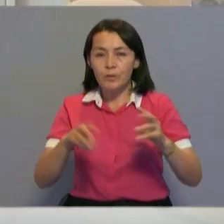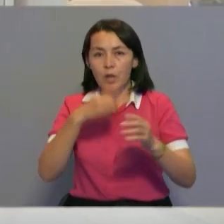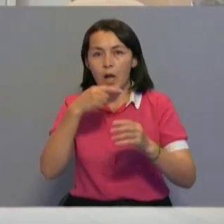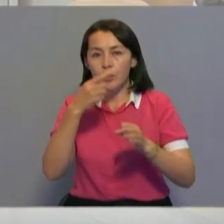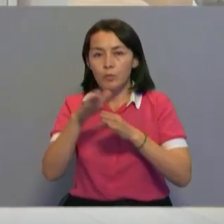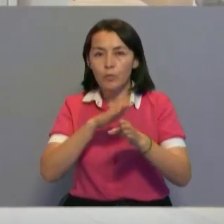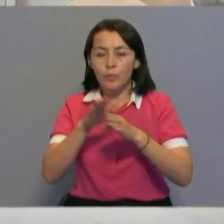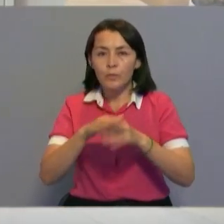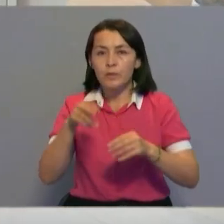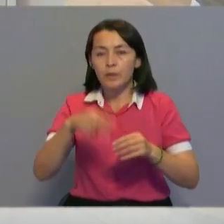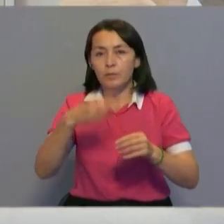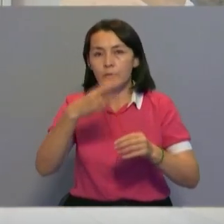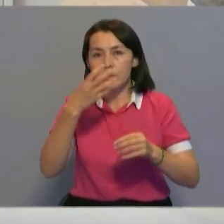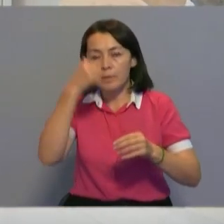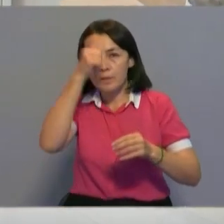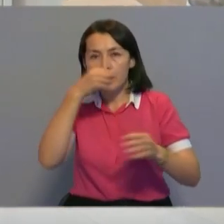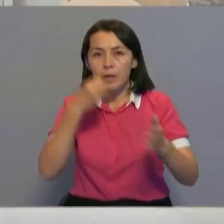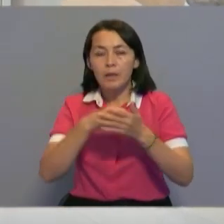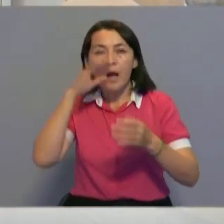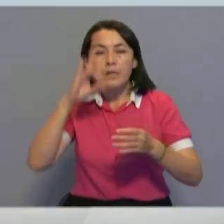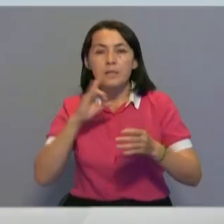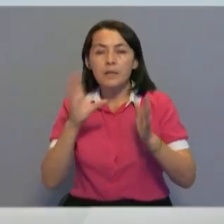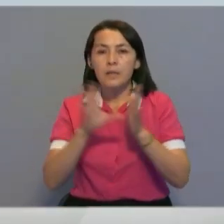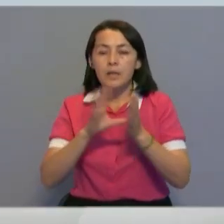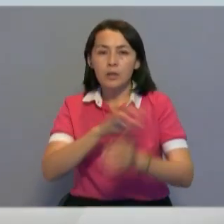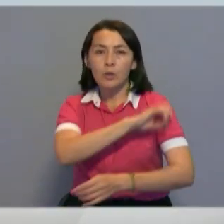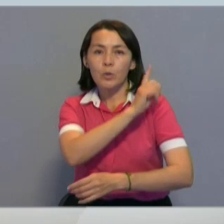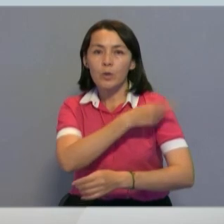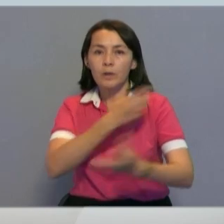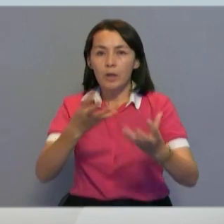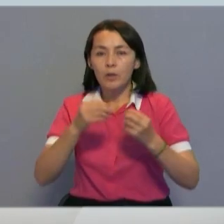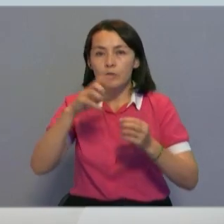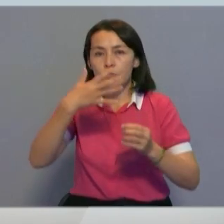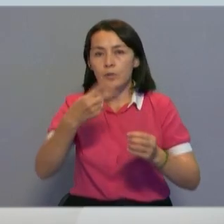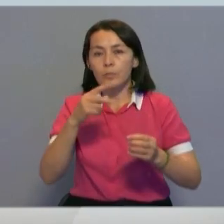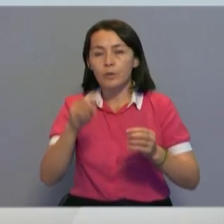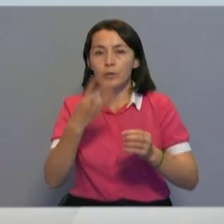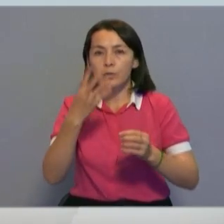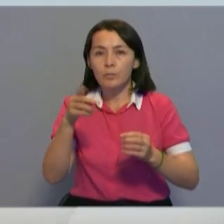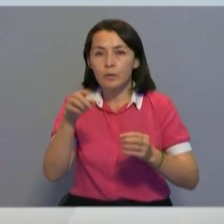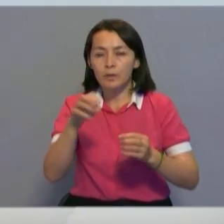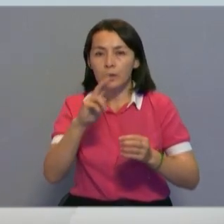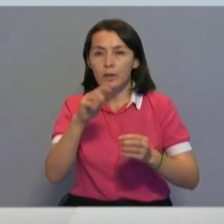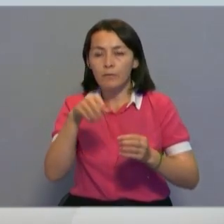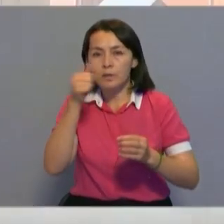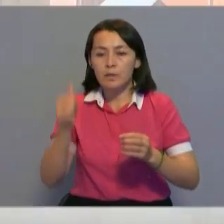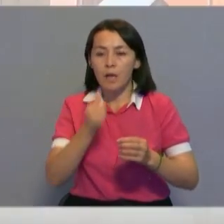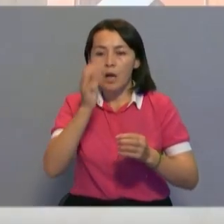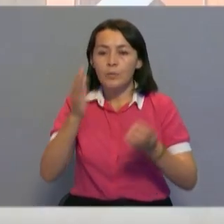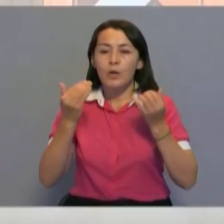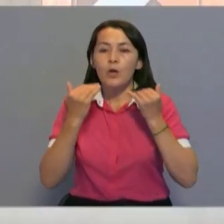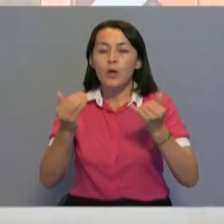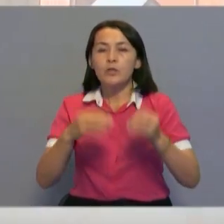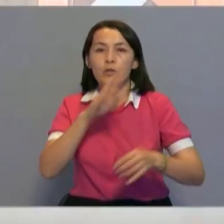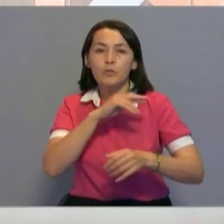болжамдарына сәйкес 2035 жылы арай Қазақстандағы электр қуатын тұтыну 152,4 миллиард киловольт сағат болады.